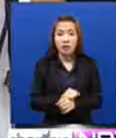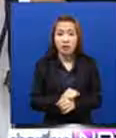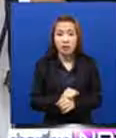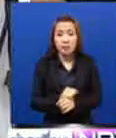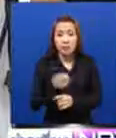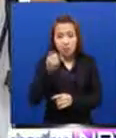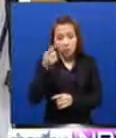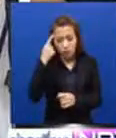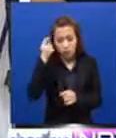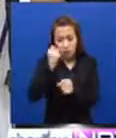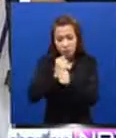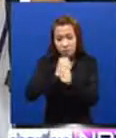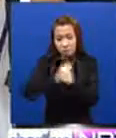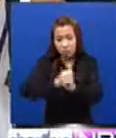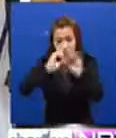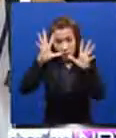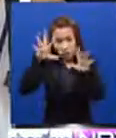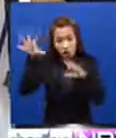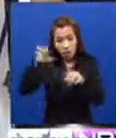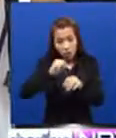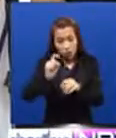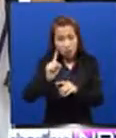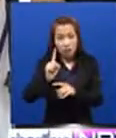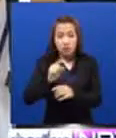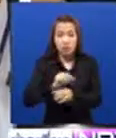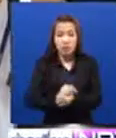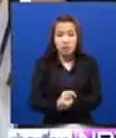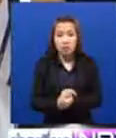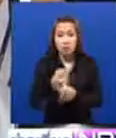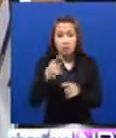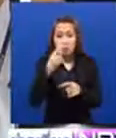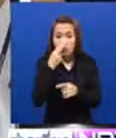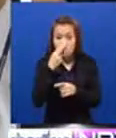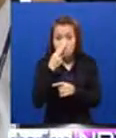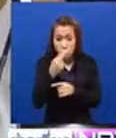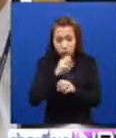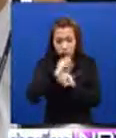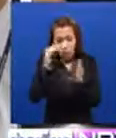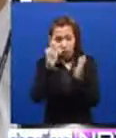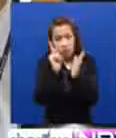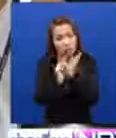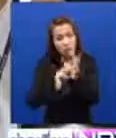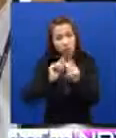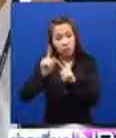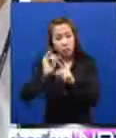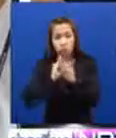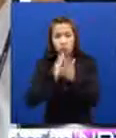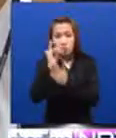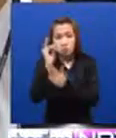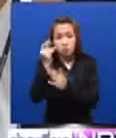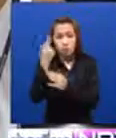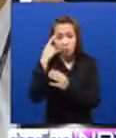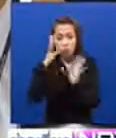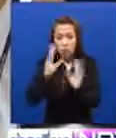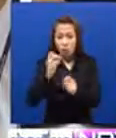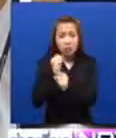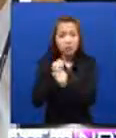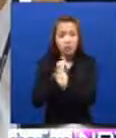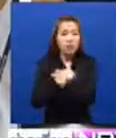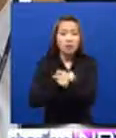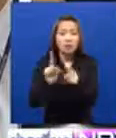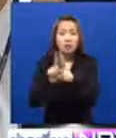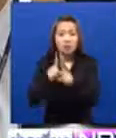ไหนมาต้องแสดงให้เขาเห็นด้วยไปจับที่ไหนมาไม่ใช่นอกน้ำไปในพื้นที่ที่มันถูกต้องคนงาน